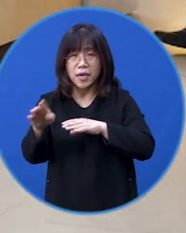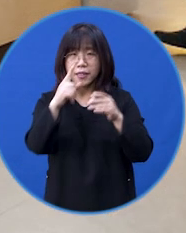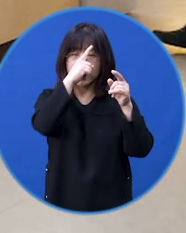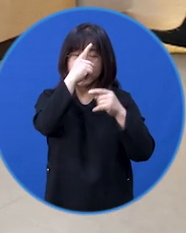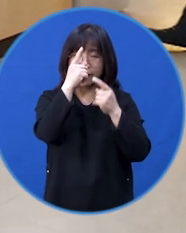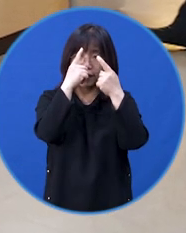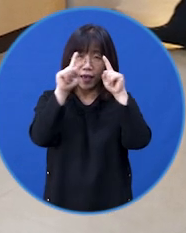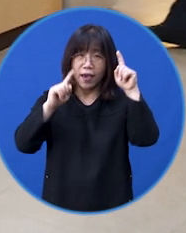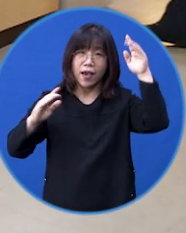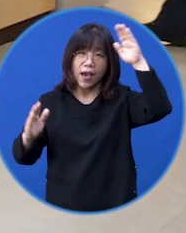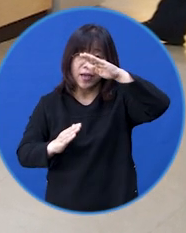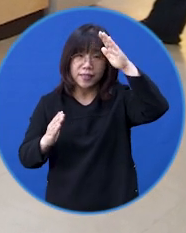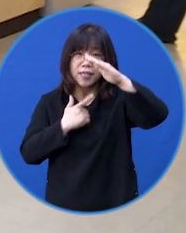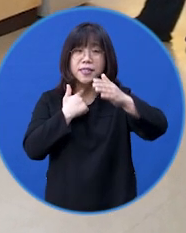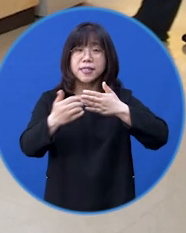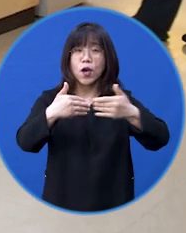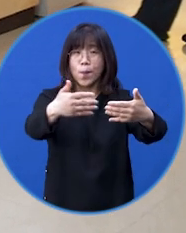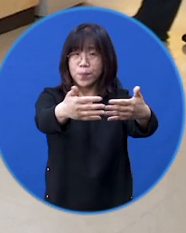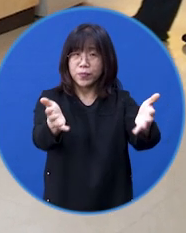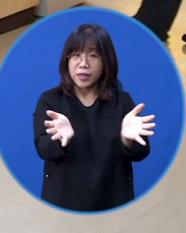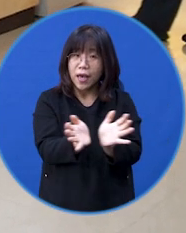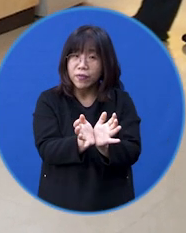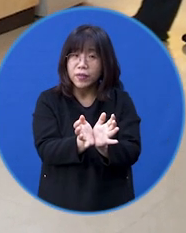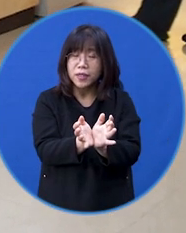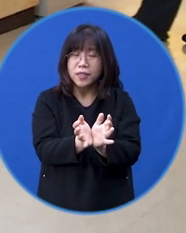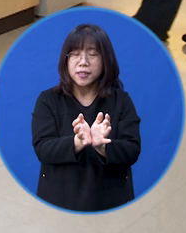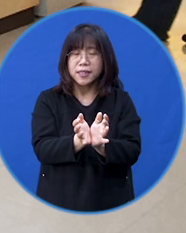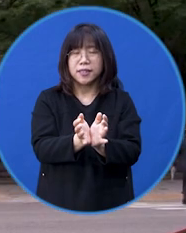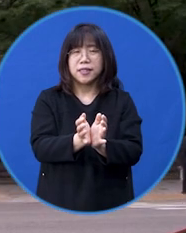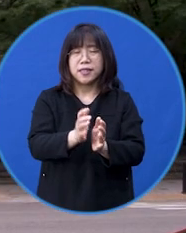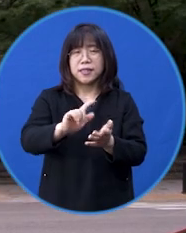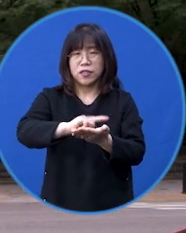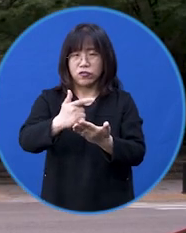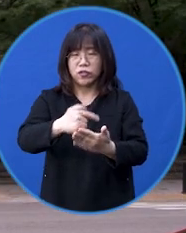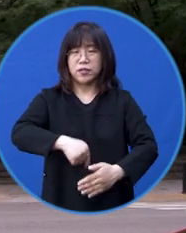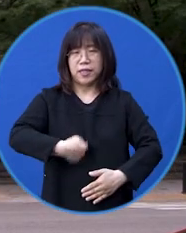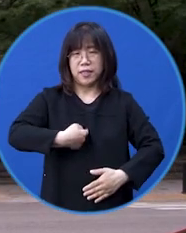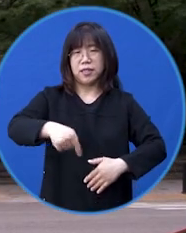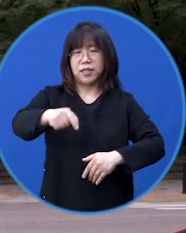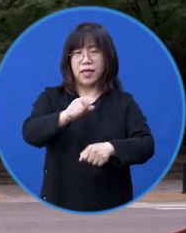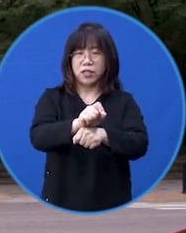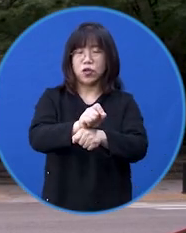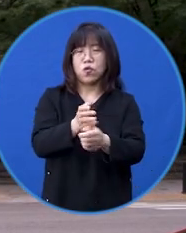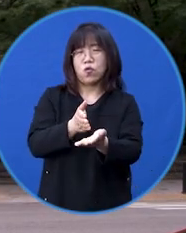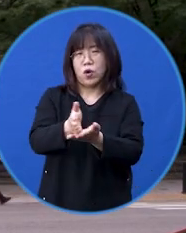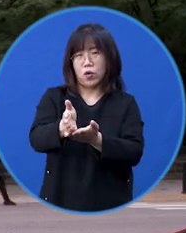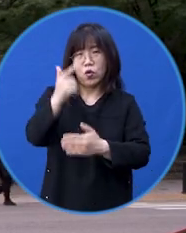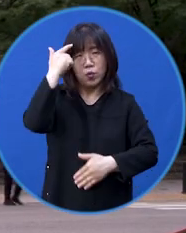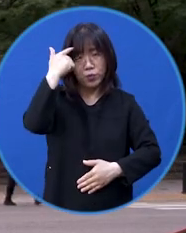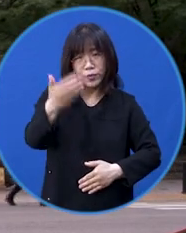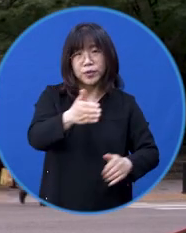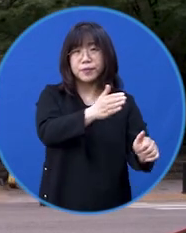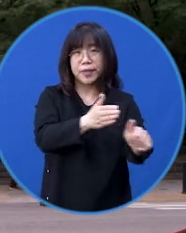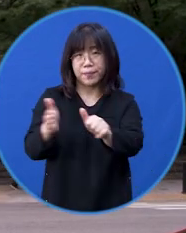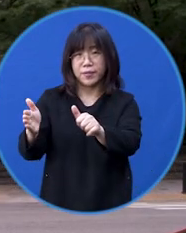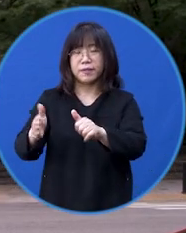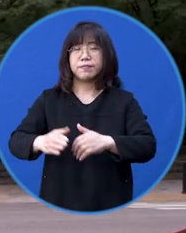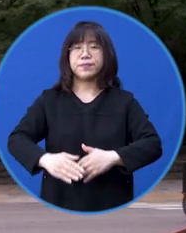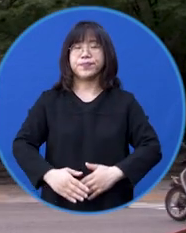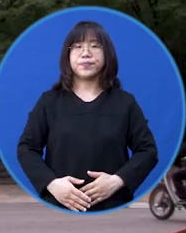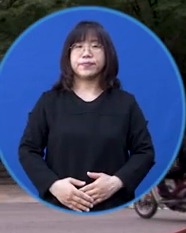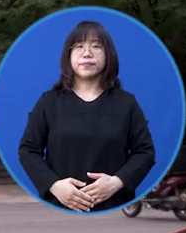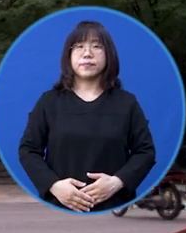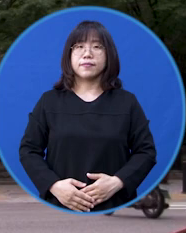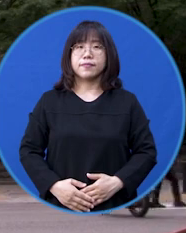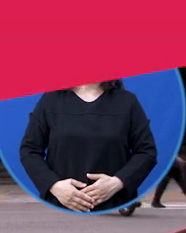체험할 수 있습니다. 여름방학 대학생 행정체험단에 대한 자세한 사항은 강서구청 자치행정과로